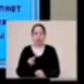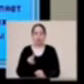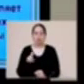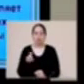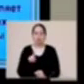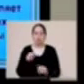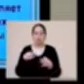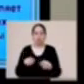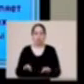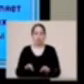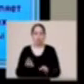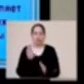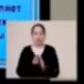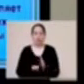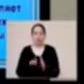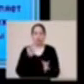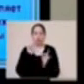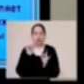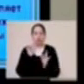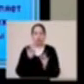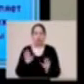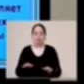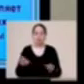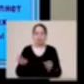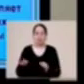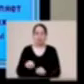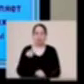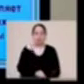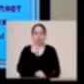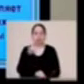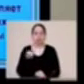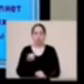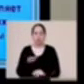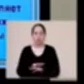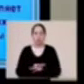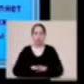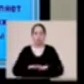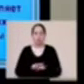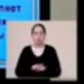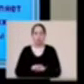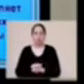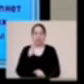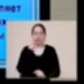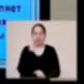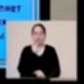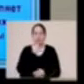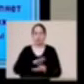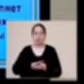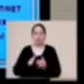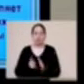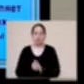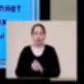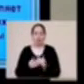что позволяет бесшумно лететь. Лицо у них плоское, глаза